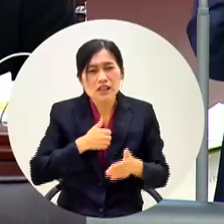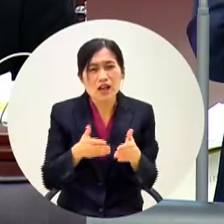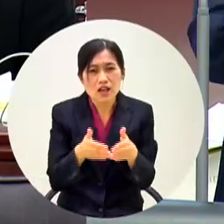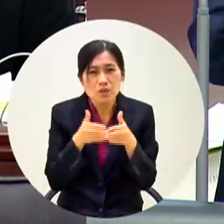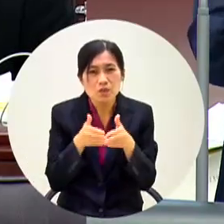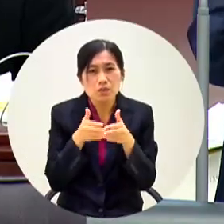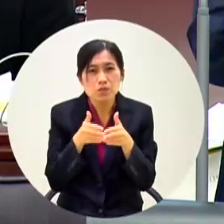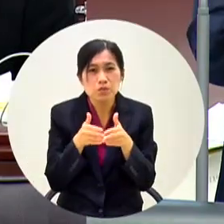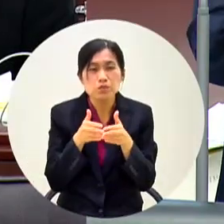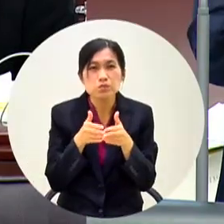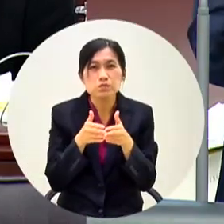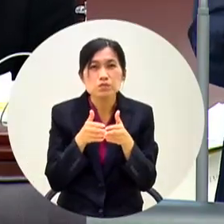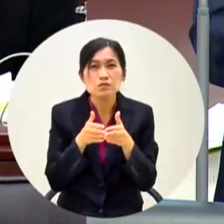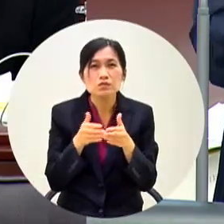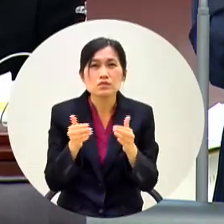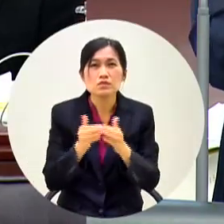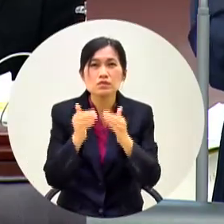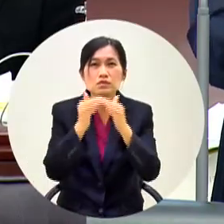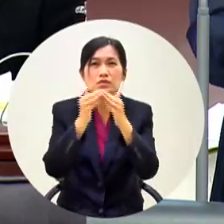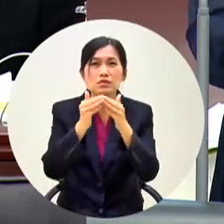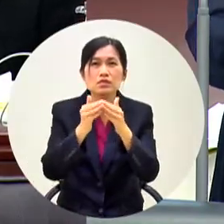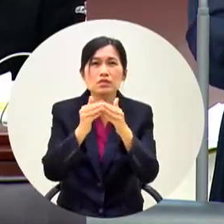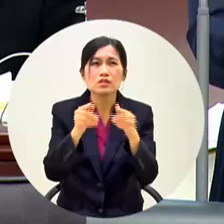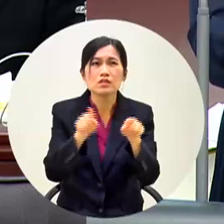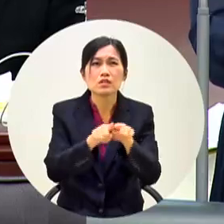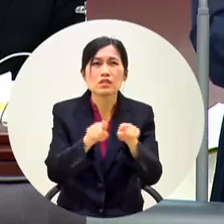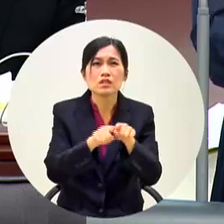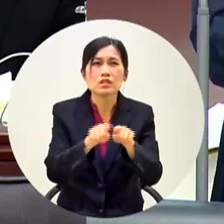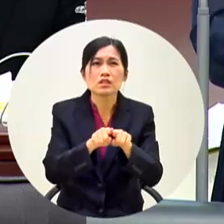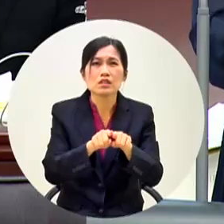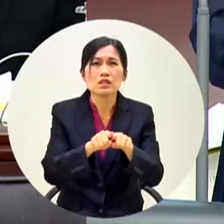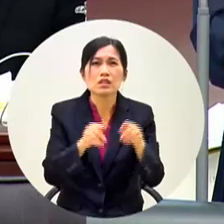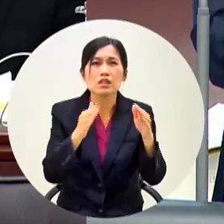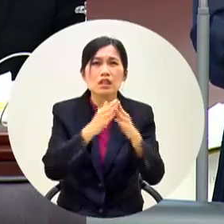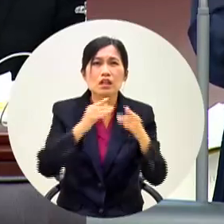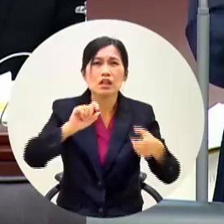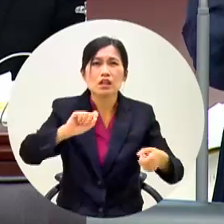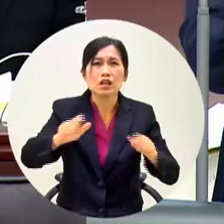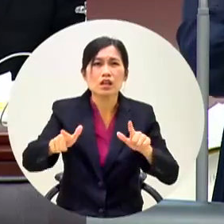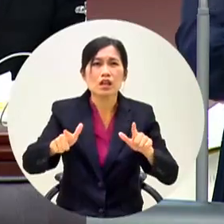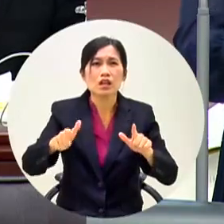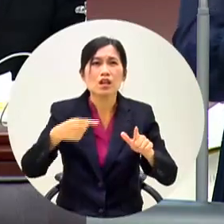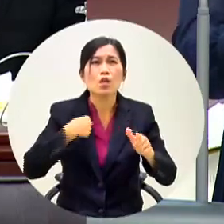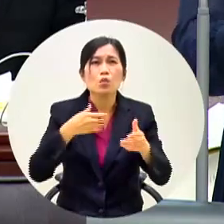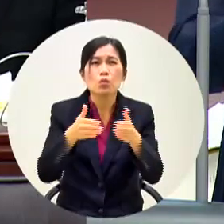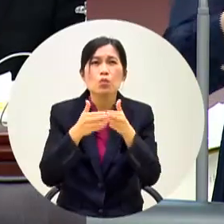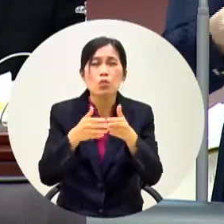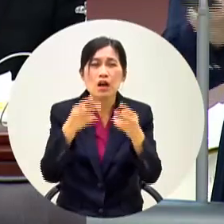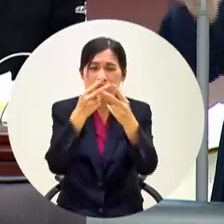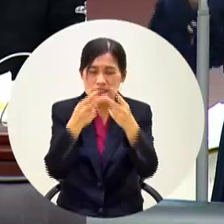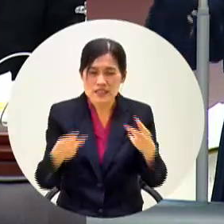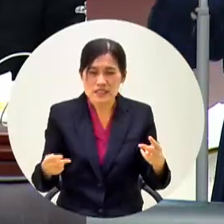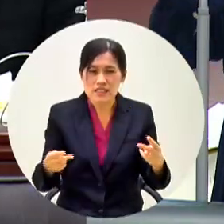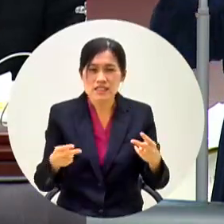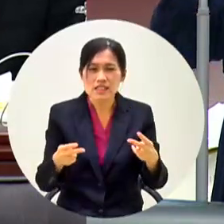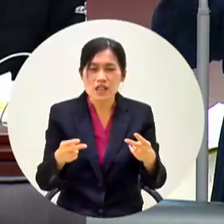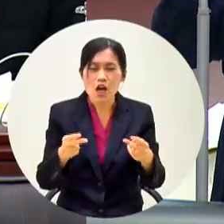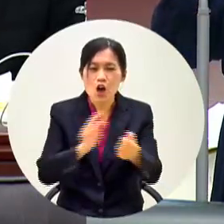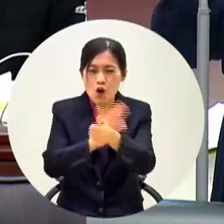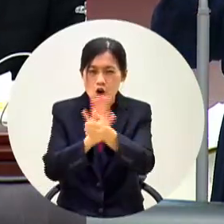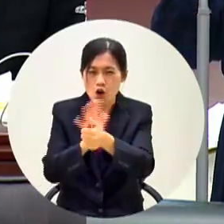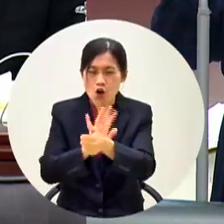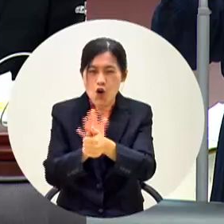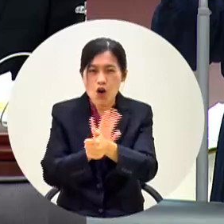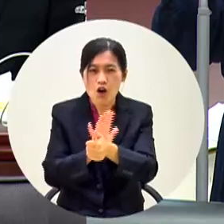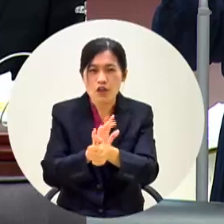的需要在土地， 盖的方式是 对，那所以你每一间庙，我们都个案在管， 是不一样的。 我就要求要客制化，针对每一个庙宇，给他最好的